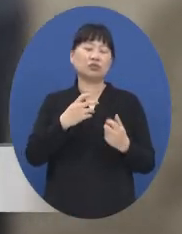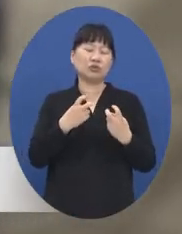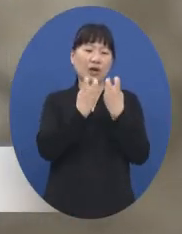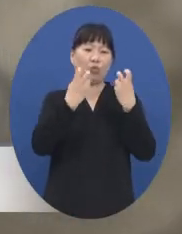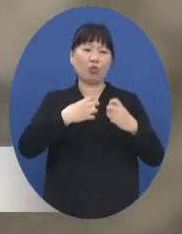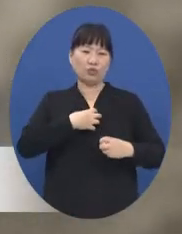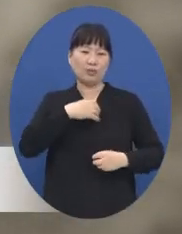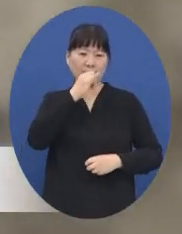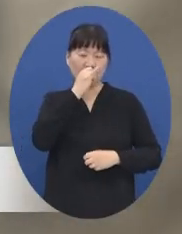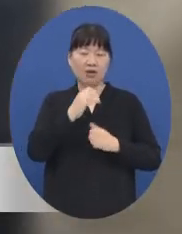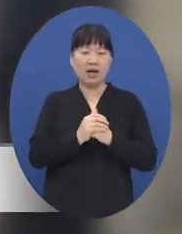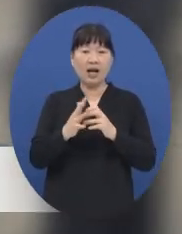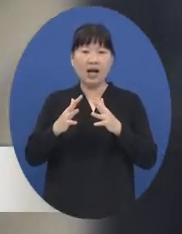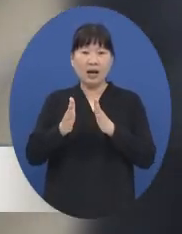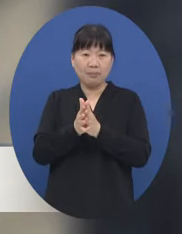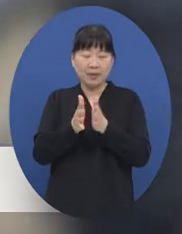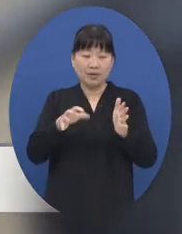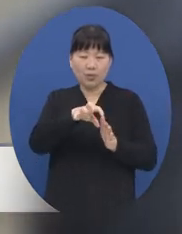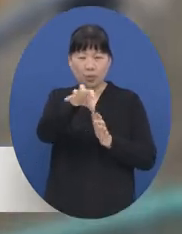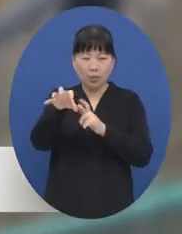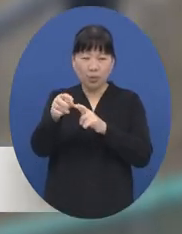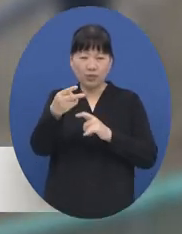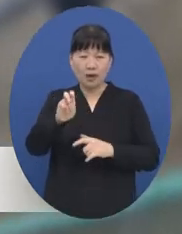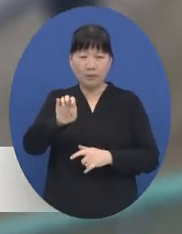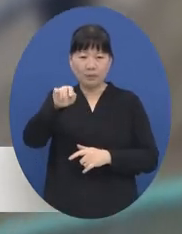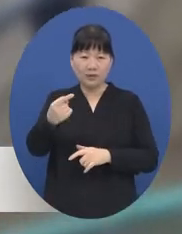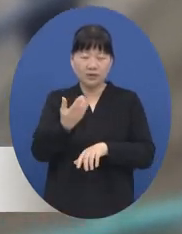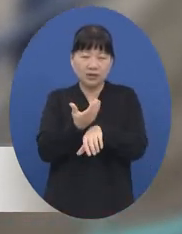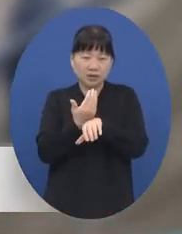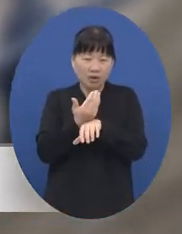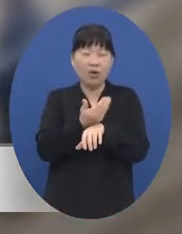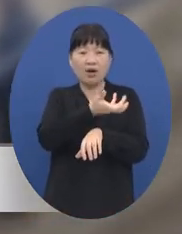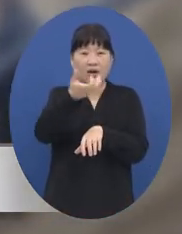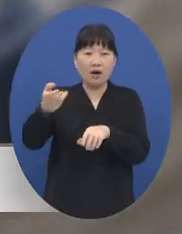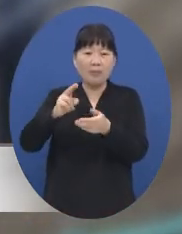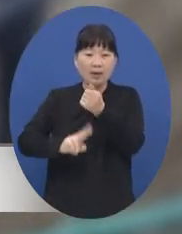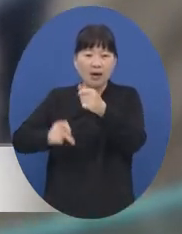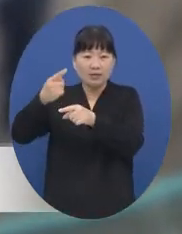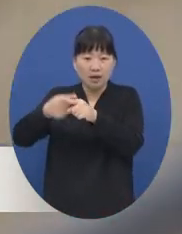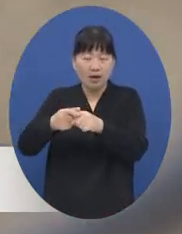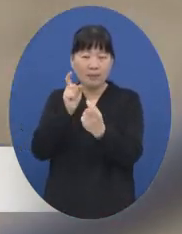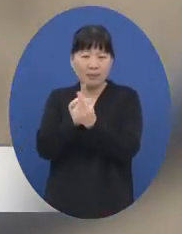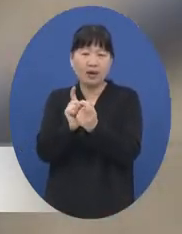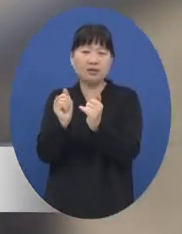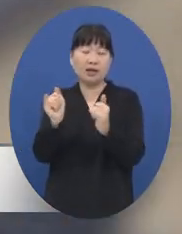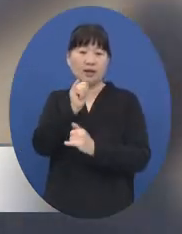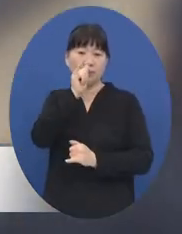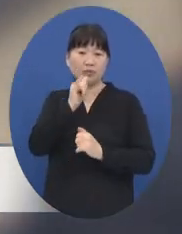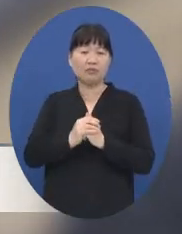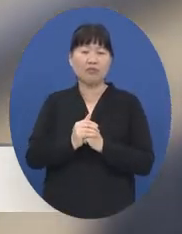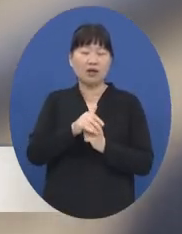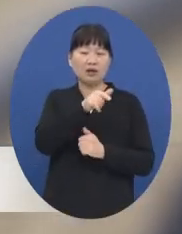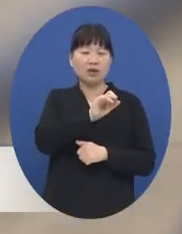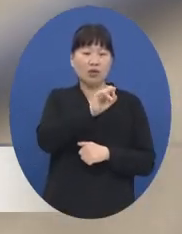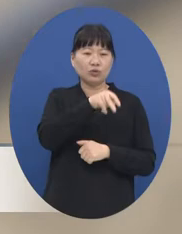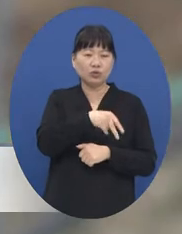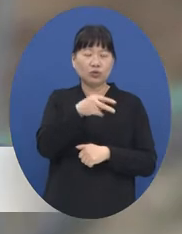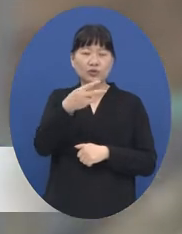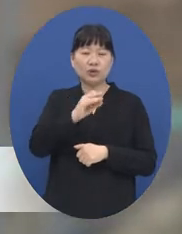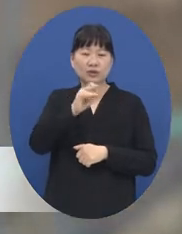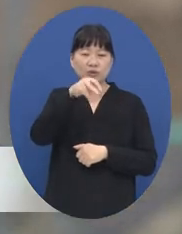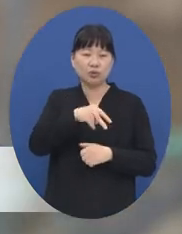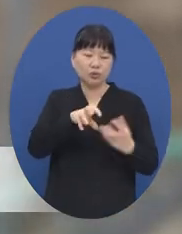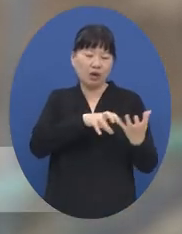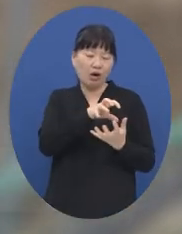아파트 건설 현장을 다니며 덤프트럭 등을 대상으로 이동 판매를 하다가 적발된 업자도 있습니다. 이들은 경유와 등유를 섞어